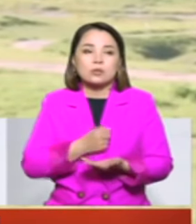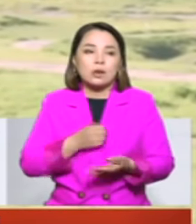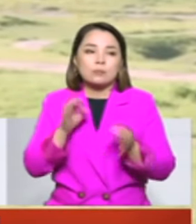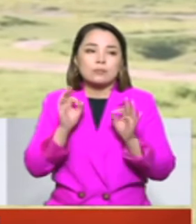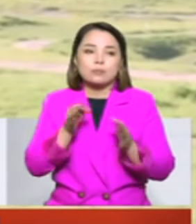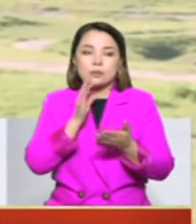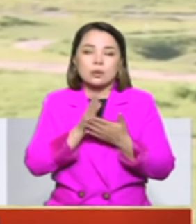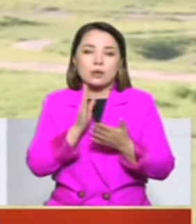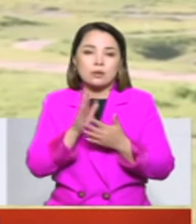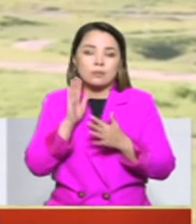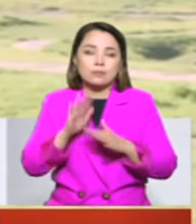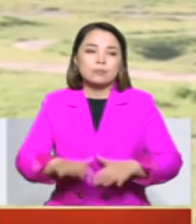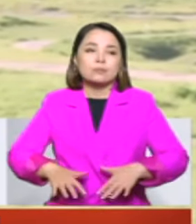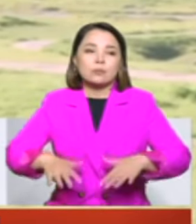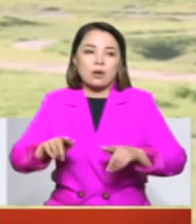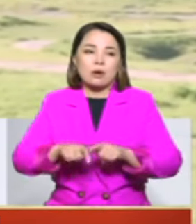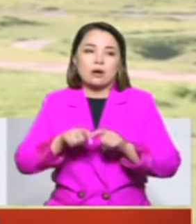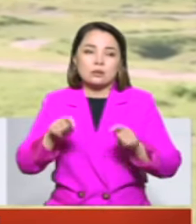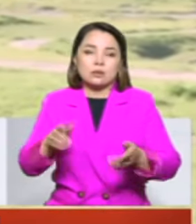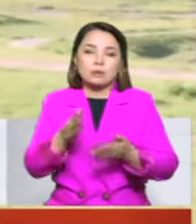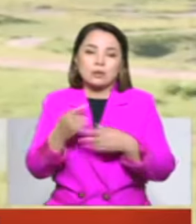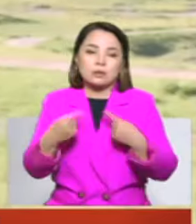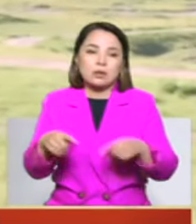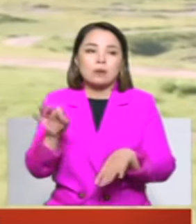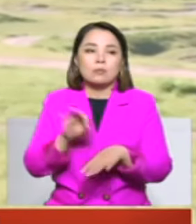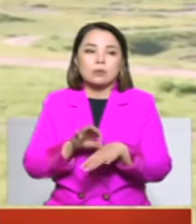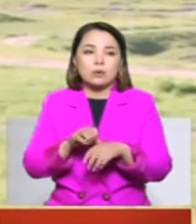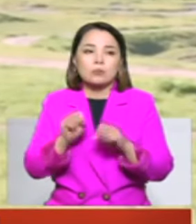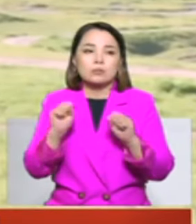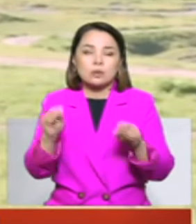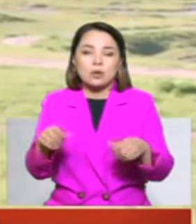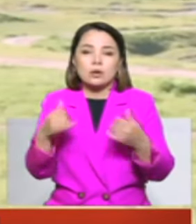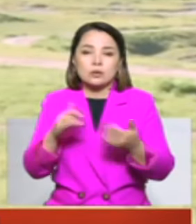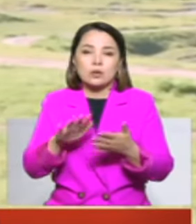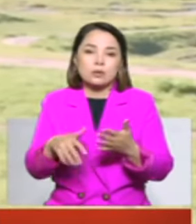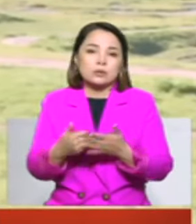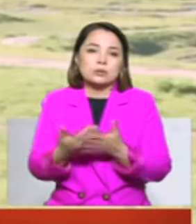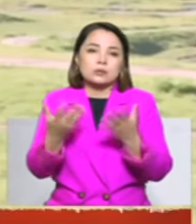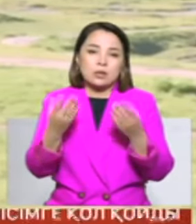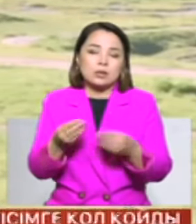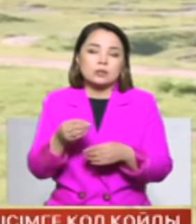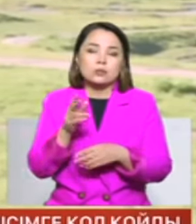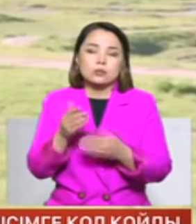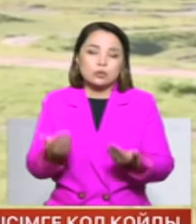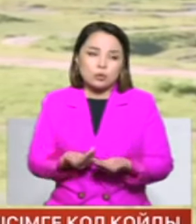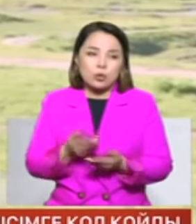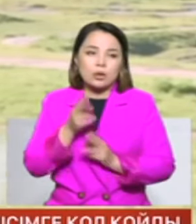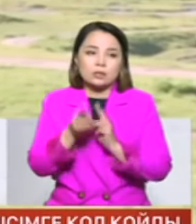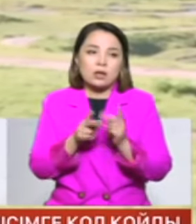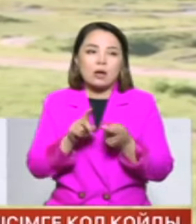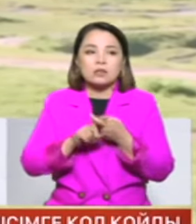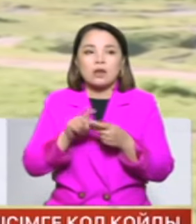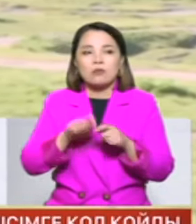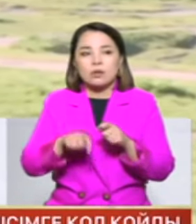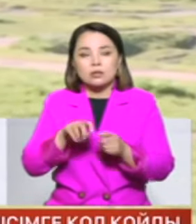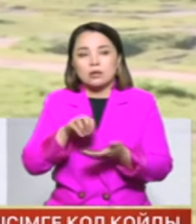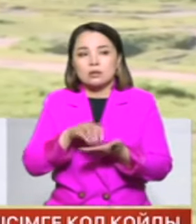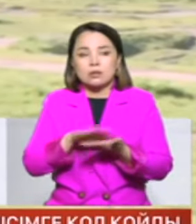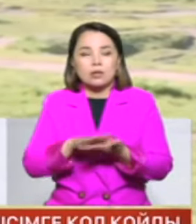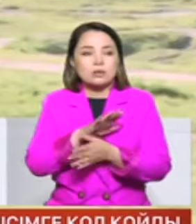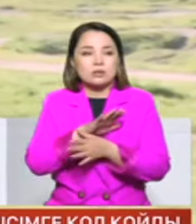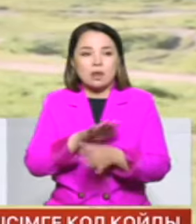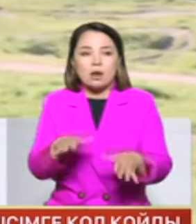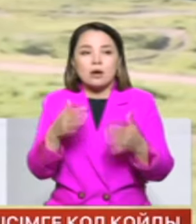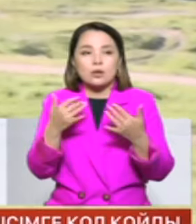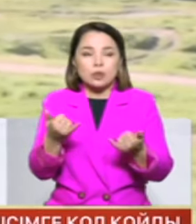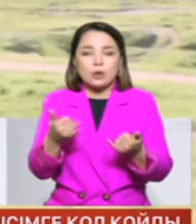орынды. Кәрі суы жайдақ, ашық жатыр. Түрлі дерттің таралуы мүмкін. Ал бүгінге дейін тұрғындар тарапынан шағым түсіп, инфекциялық аурулар тіркелмеді. Сондай-ақ